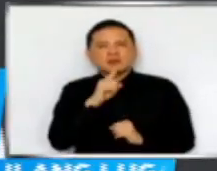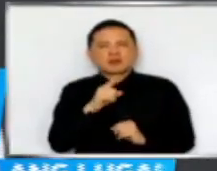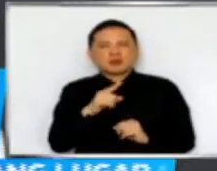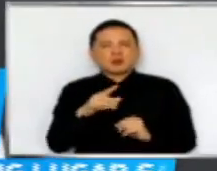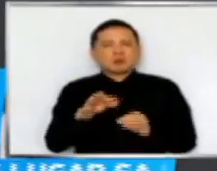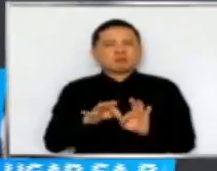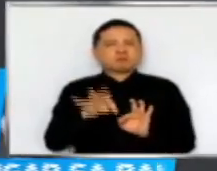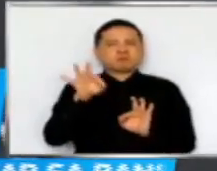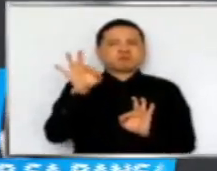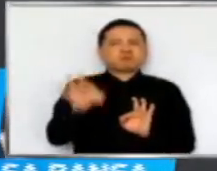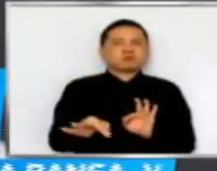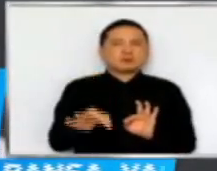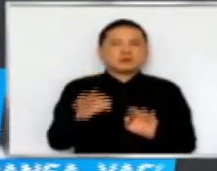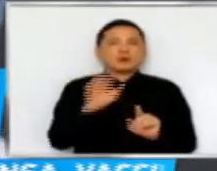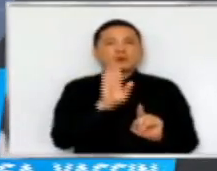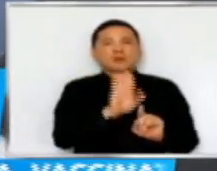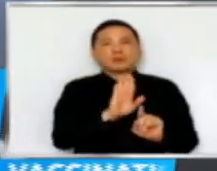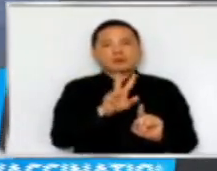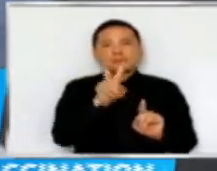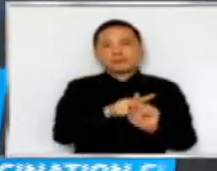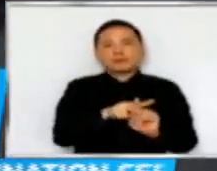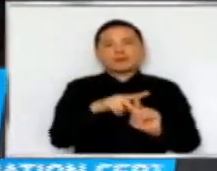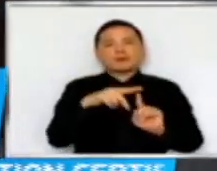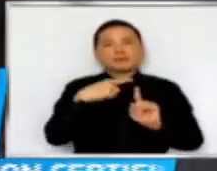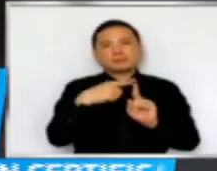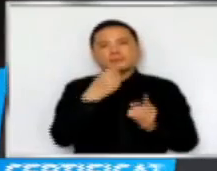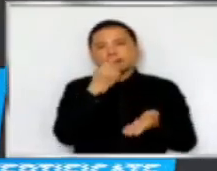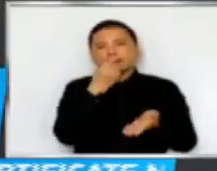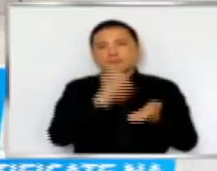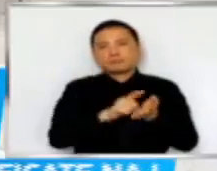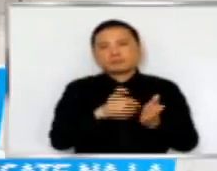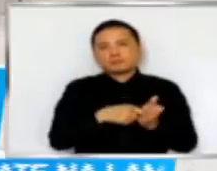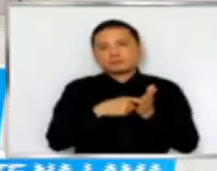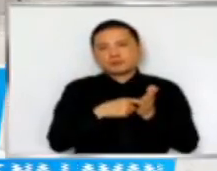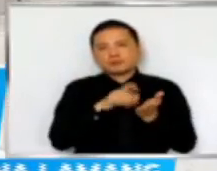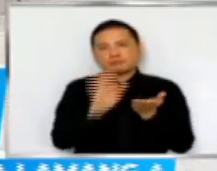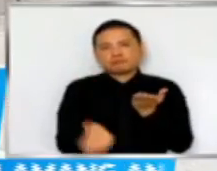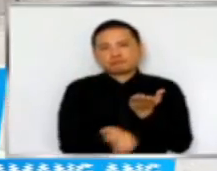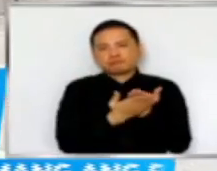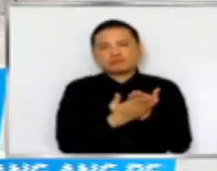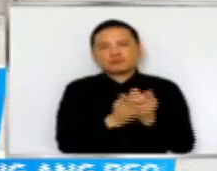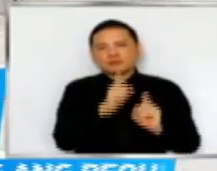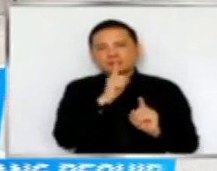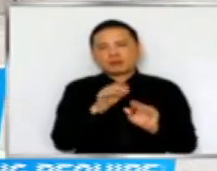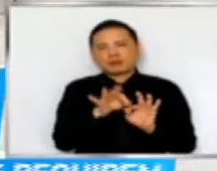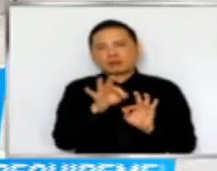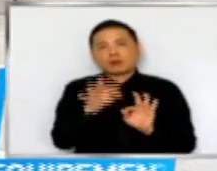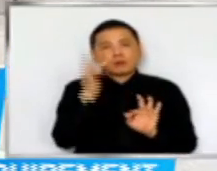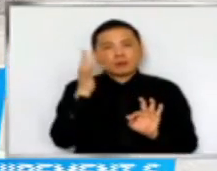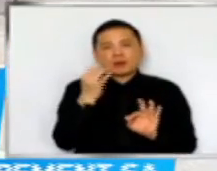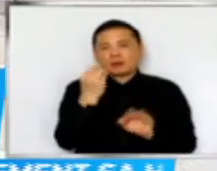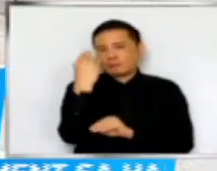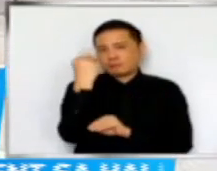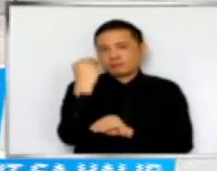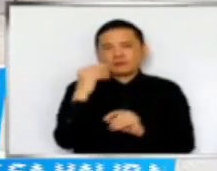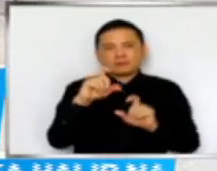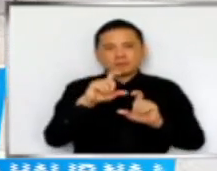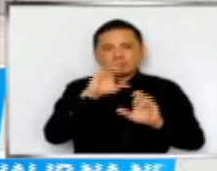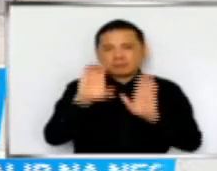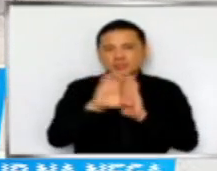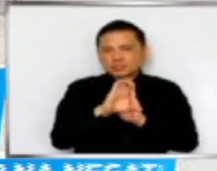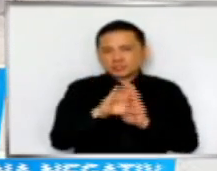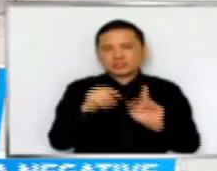S-Pass applications at yung mga requirements dahil kailangang i-upload ang mga litrato ng kanilang mga vaccination cards at yung iba